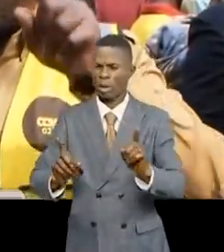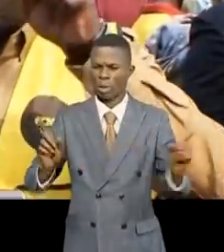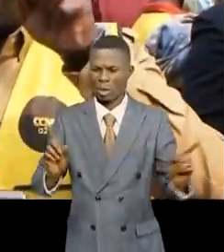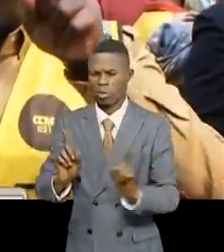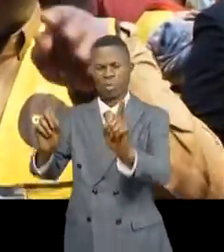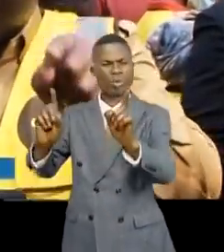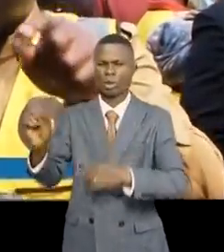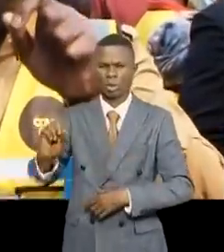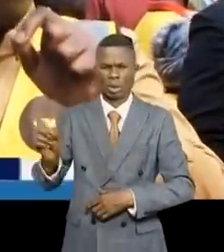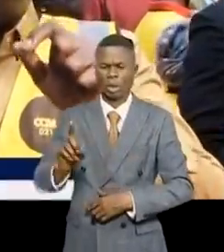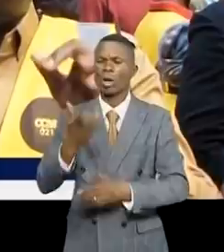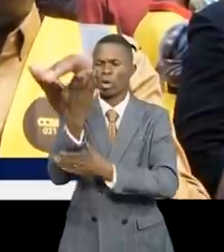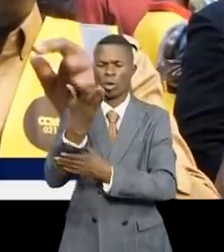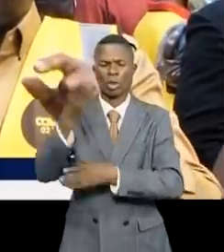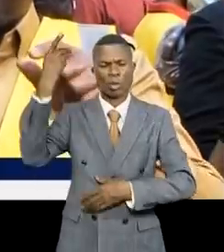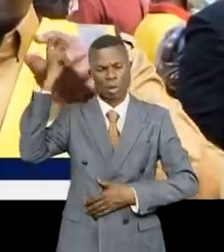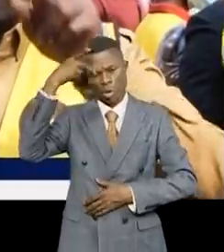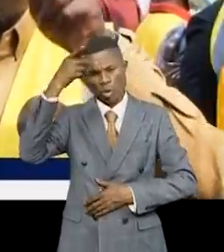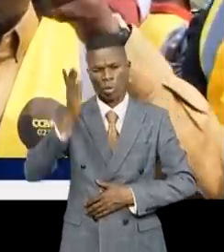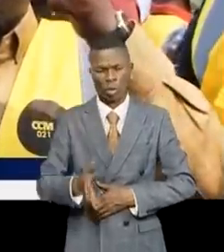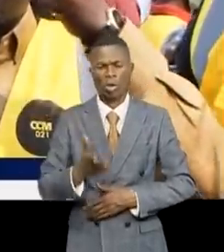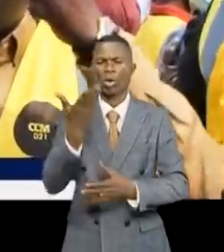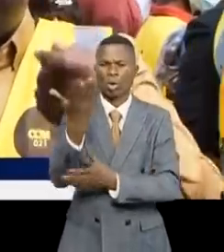défis aux politiques, nous lançons ces défis